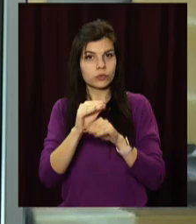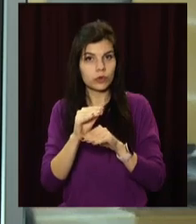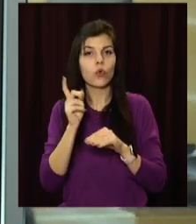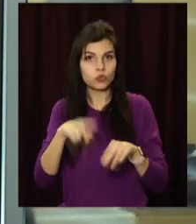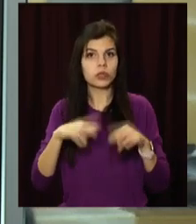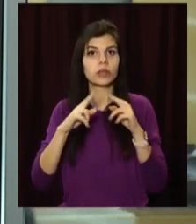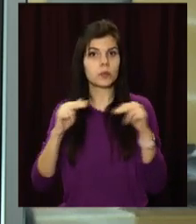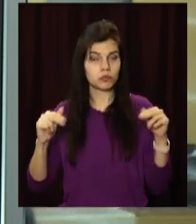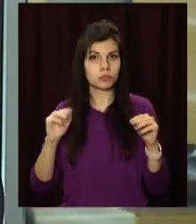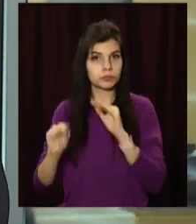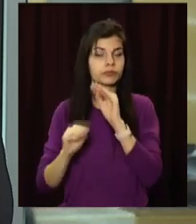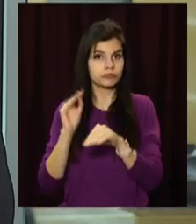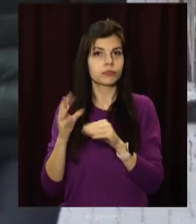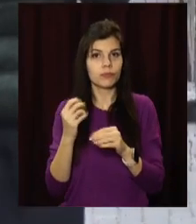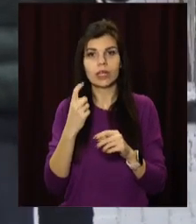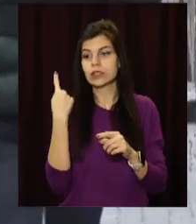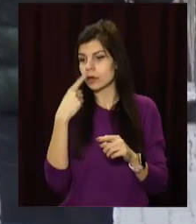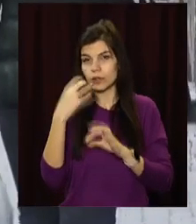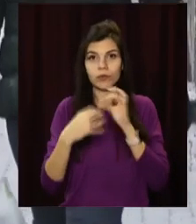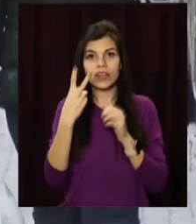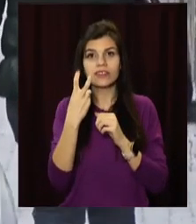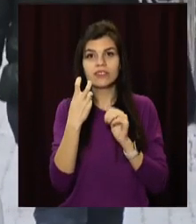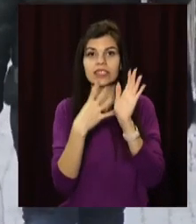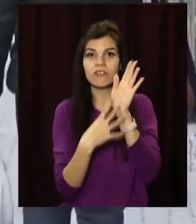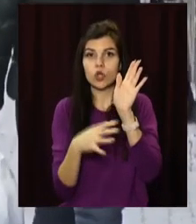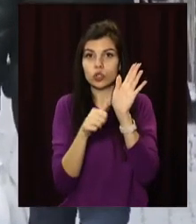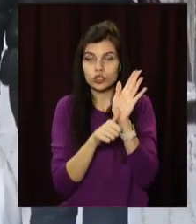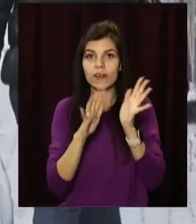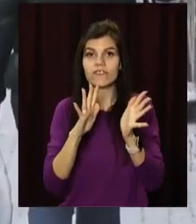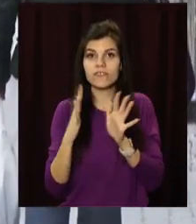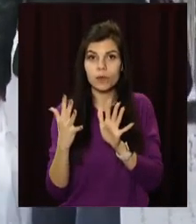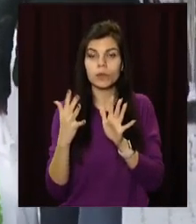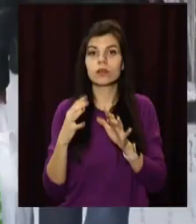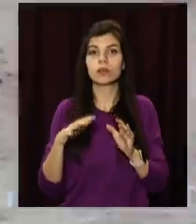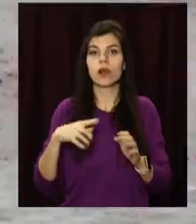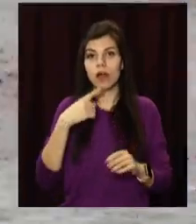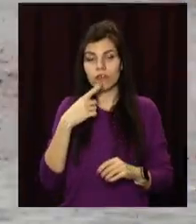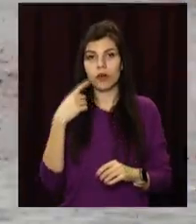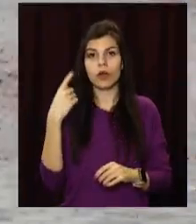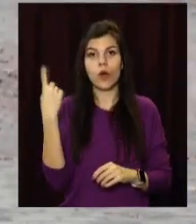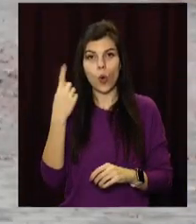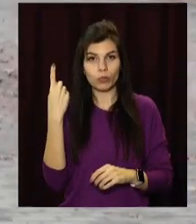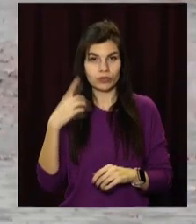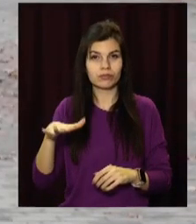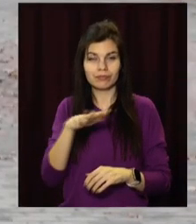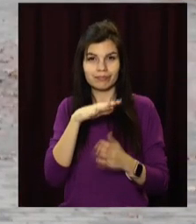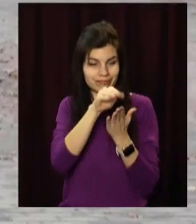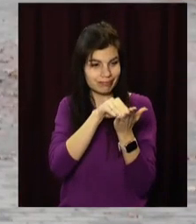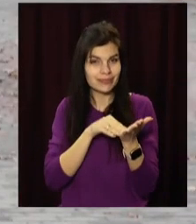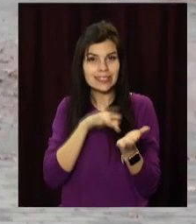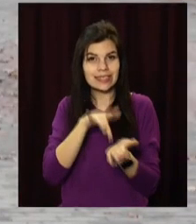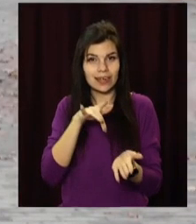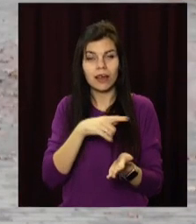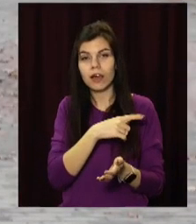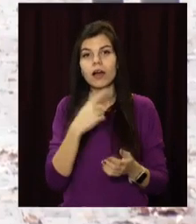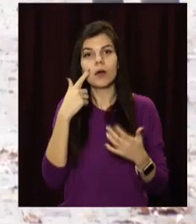охорони здоров'я. Найбільше нових заражень виявили у Львівській області та Києві. Додаються нові інфіковані на Дніпропетровщині.